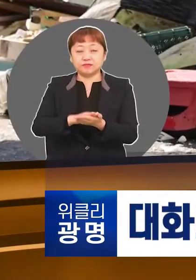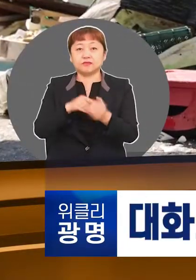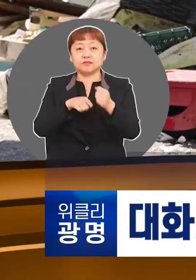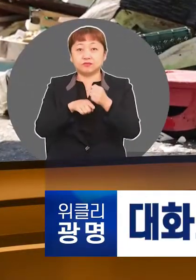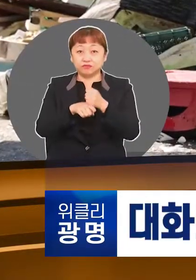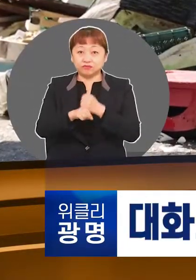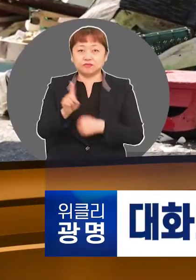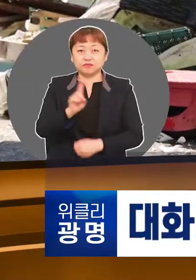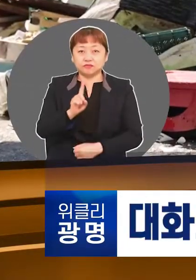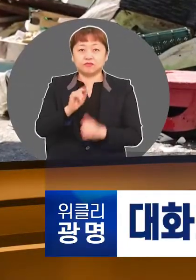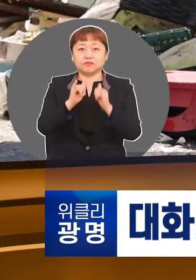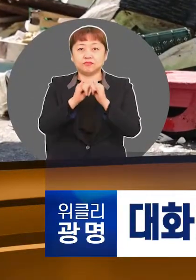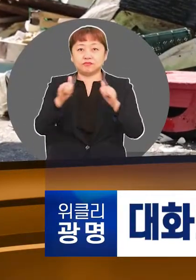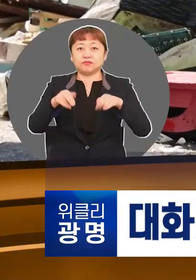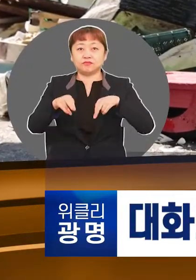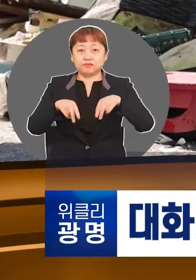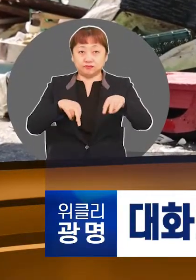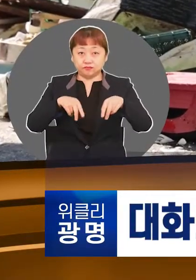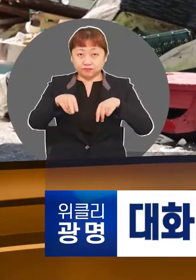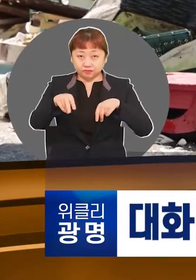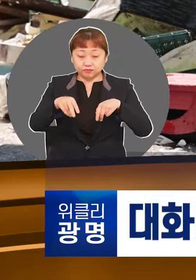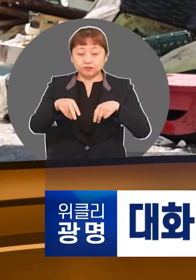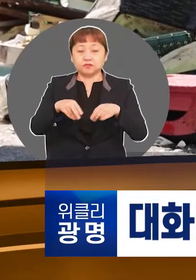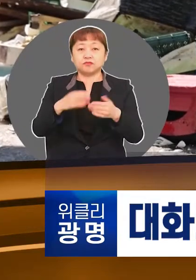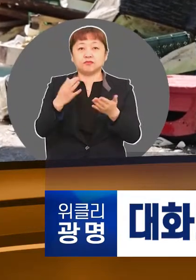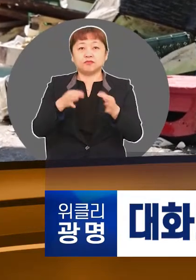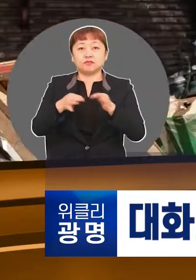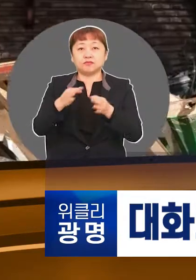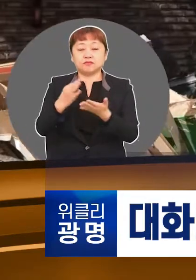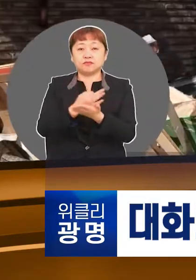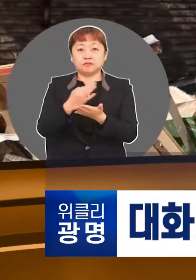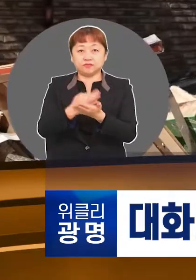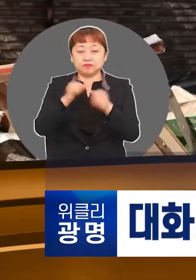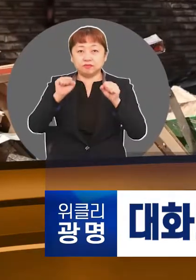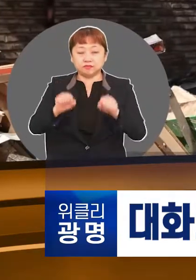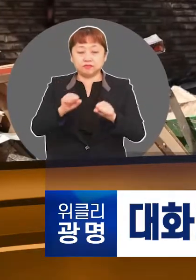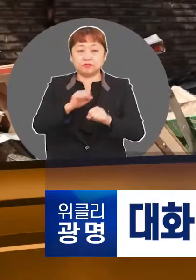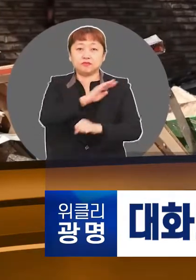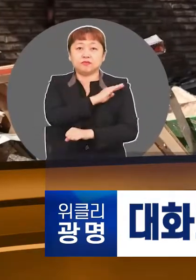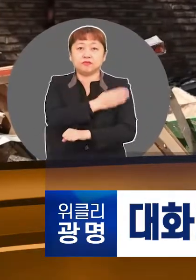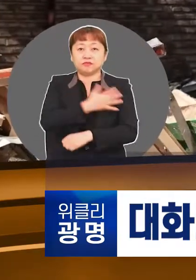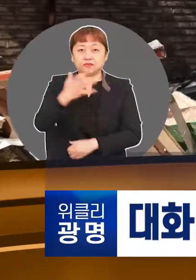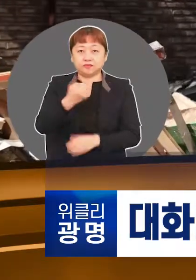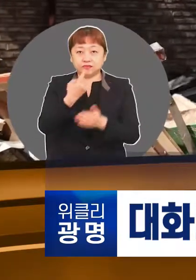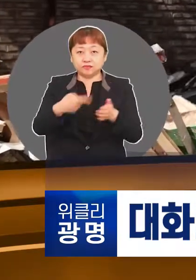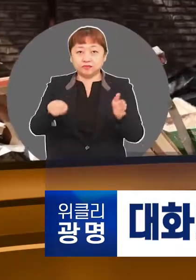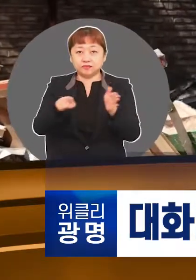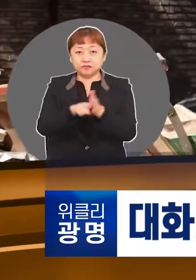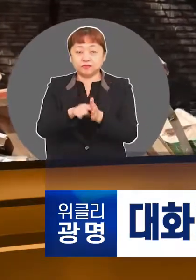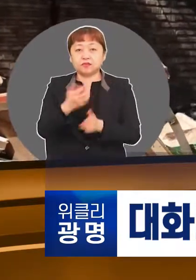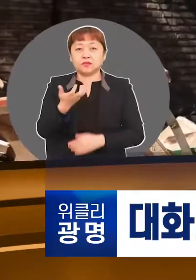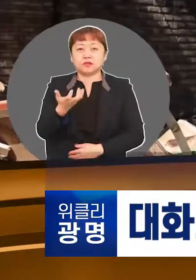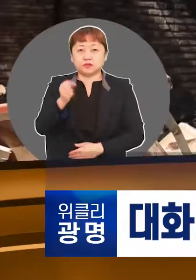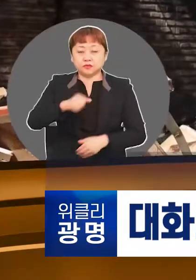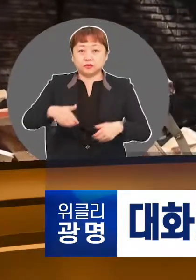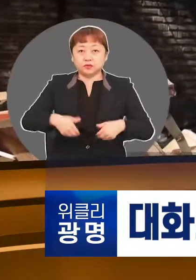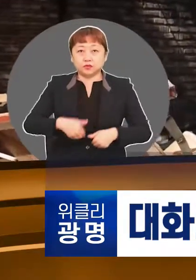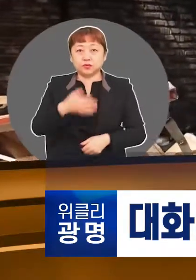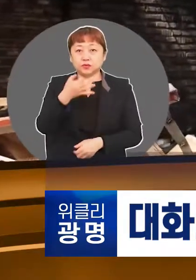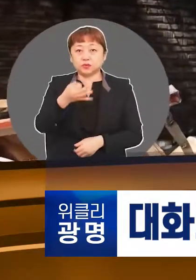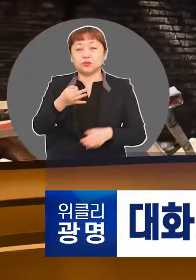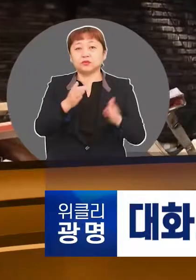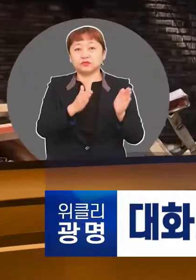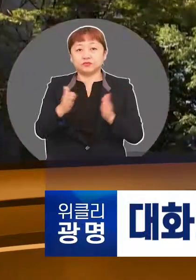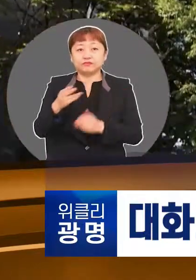이번 정비는 시민들의 보행 권과 노점상의 생존권 두 마리 토끼를 잡기 위해 추억이 소용되는 유역비